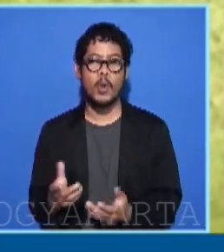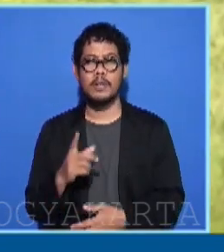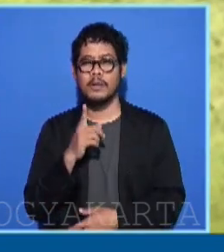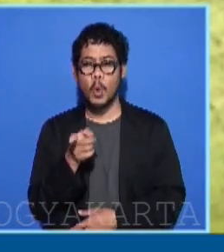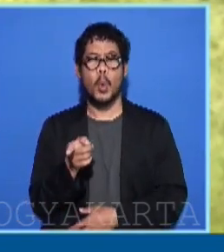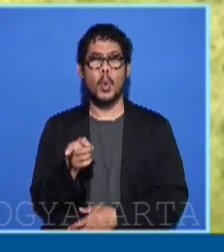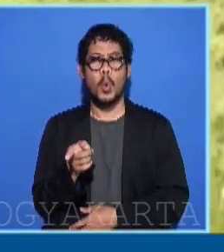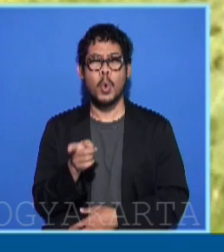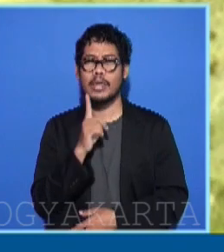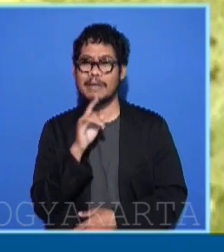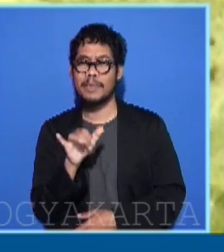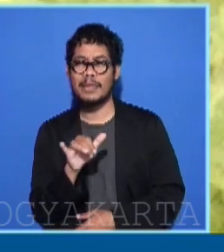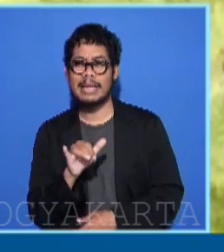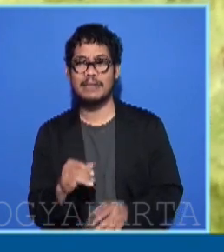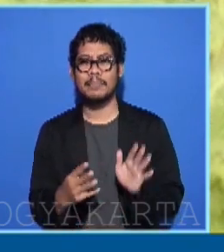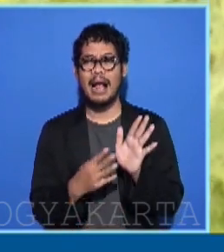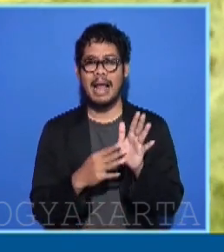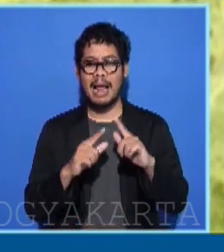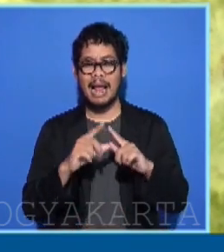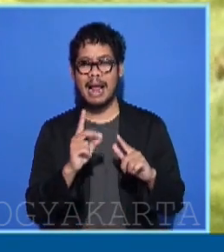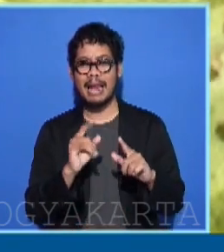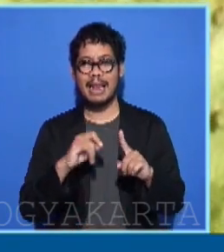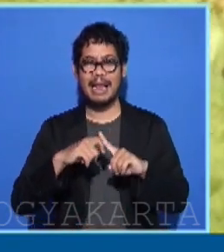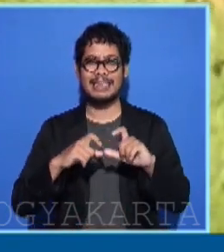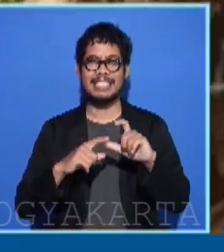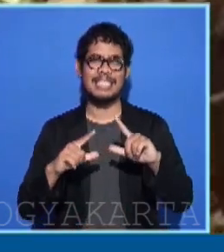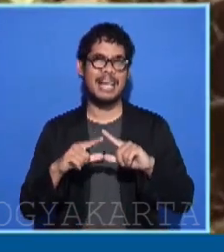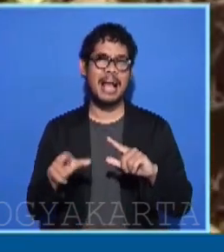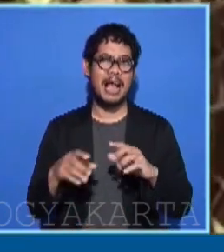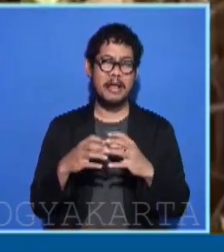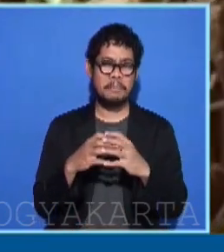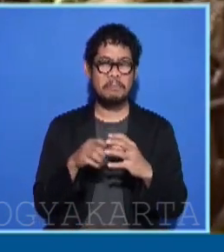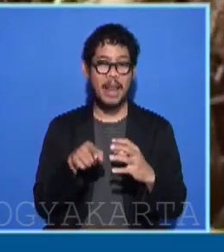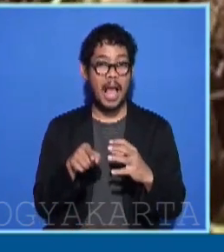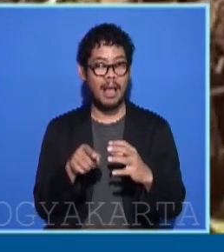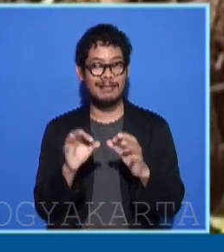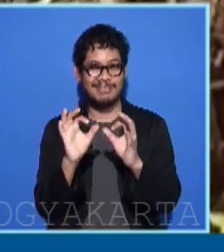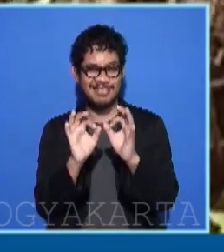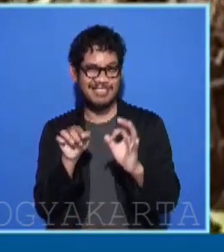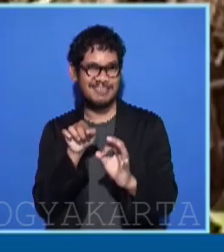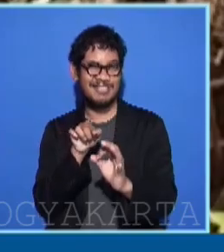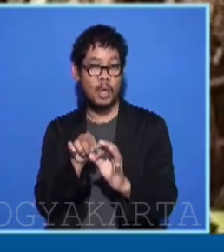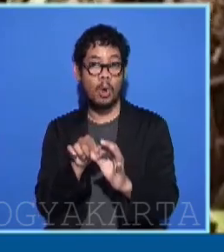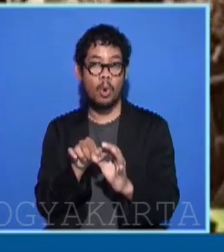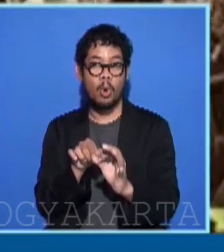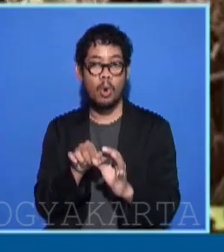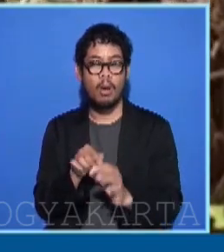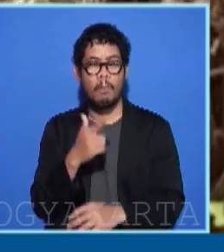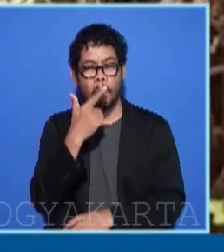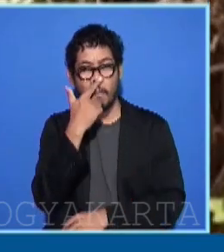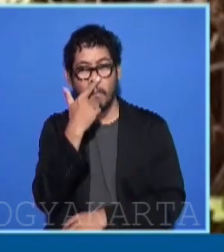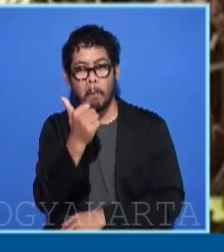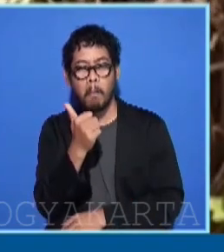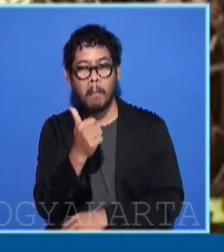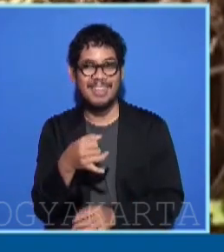SA Mark wjipun Inang Alit kados ceplukan ugiadah gond Ar woh markisa kandetan vitamin